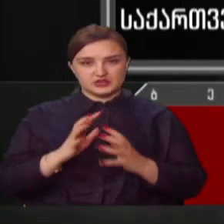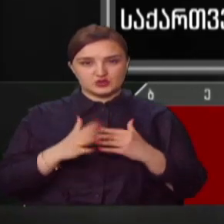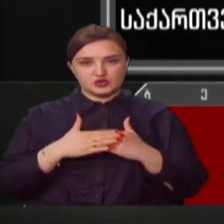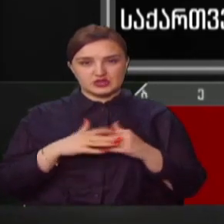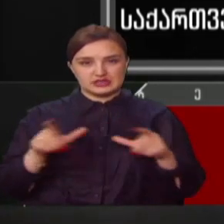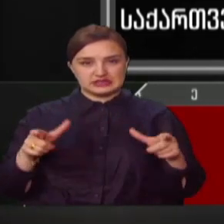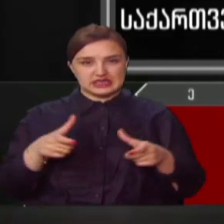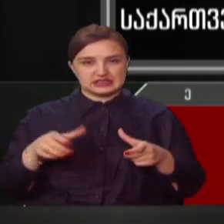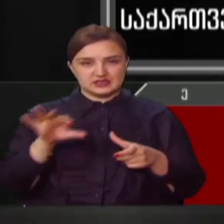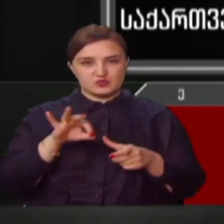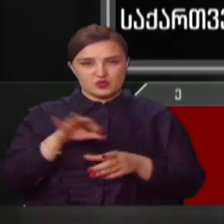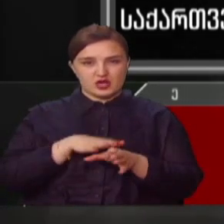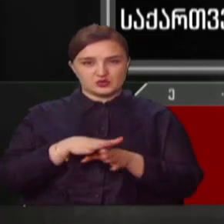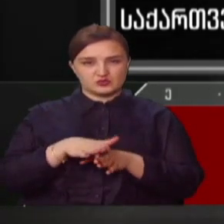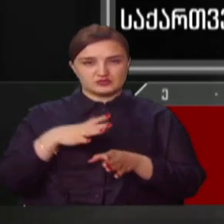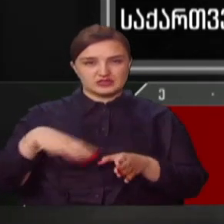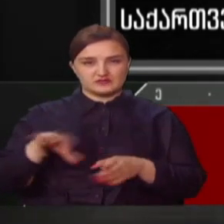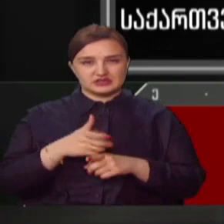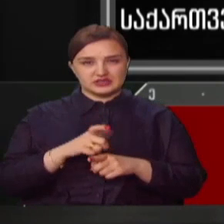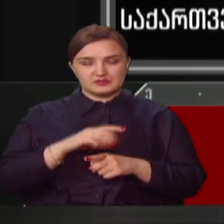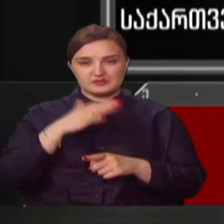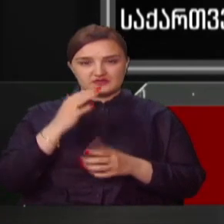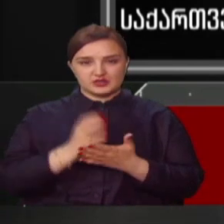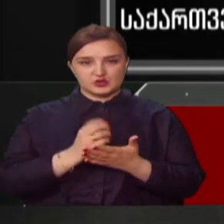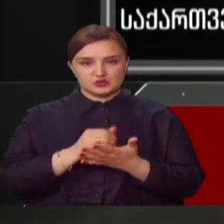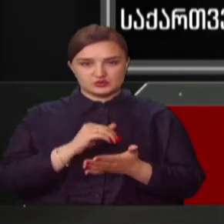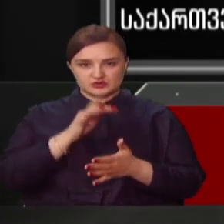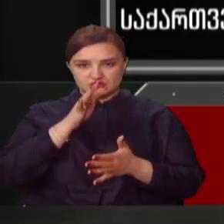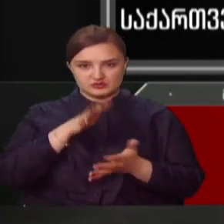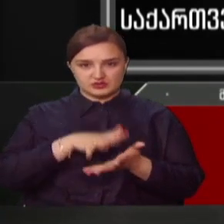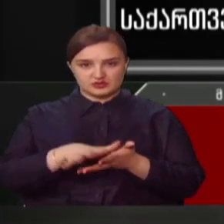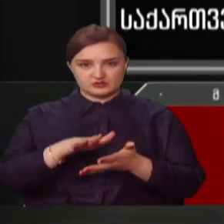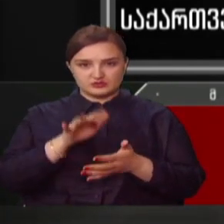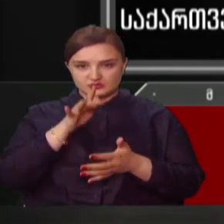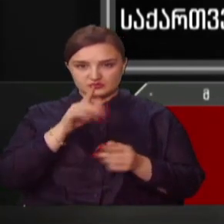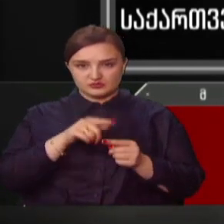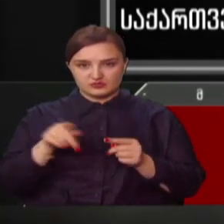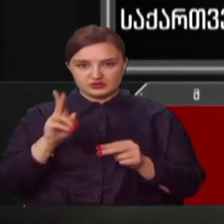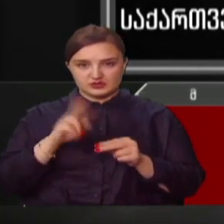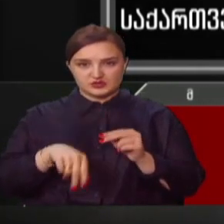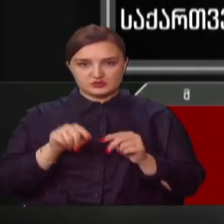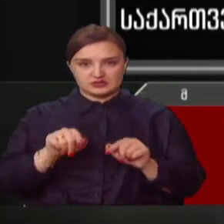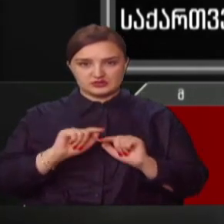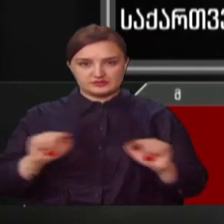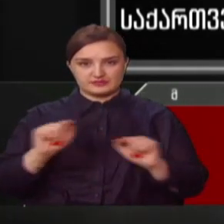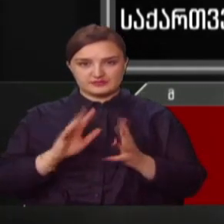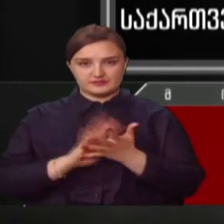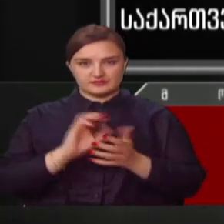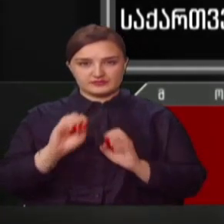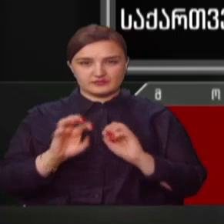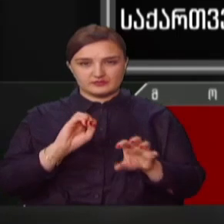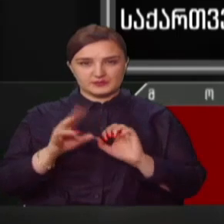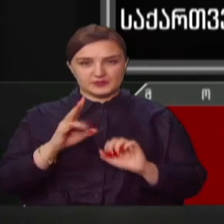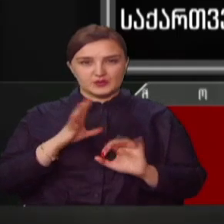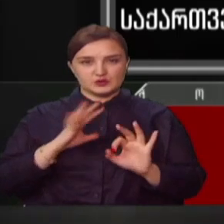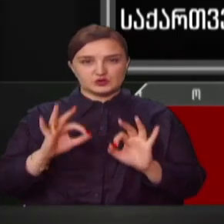აღსრულების მიმართულებით, რაზეც ჩვენი ქვეყნის ძალიან დიდი რესურსი იხარჯება. დროა დასრულდეს ცილისწამების ეს ორკესტრირებული კამპანია და ადეკვატური შეფასება